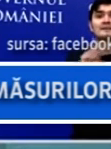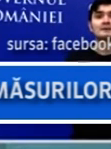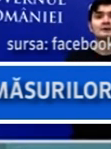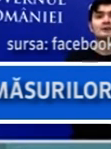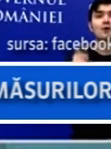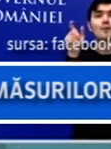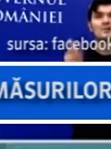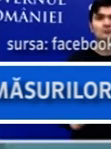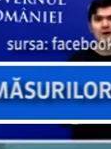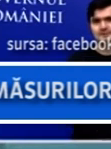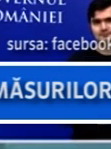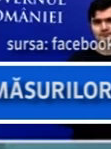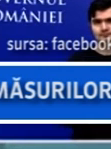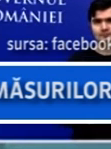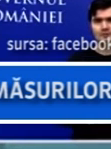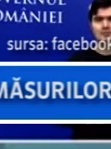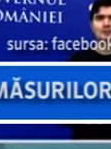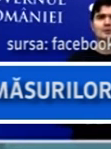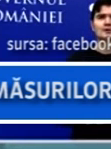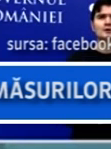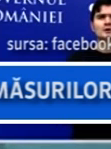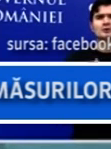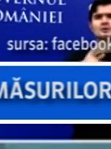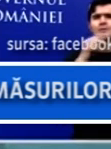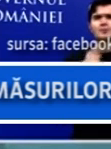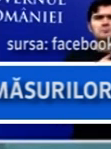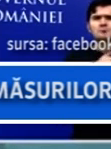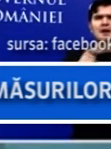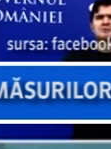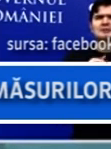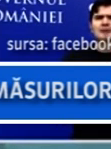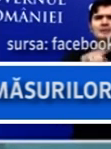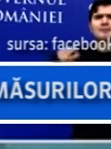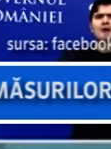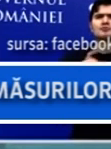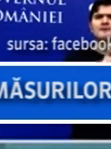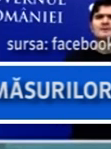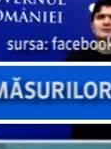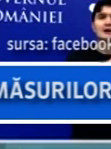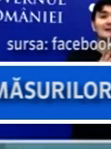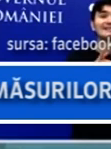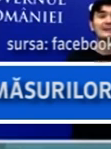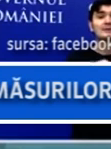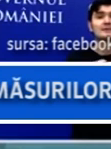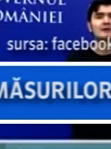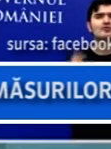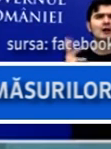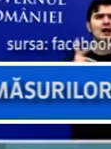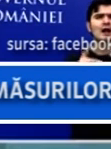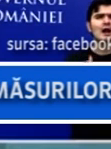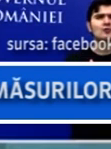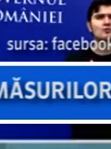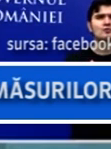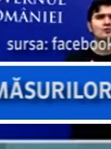persoană, luând în considerare numai spațiul de vânzare, ce înseamnă că se face calcul, să iasă din calcul